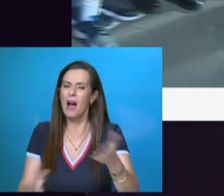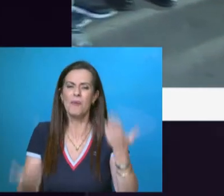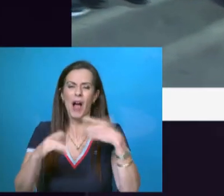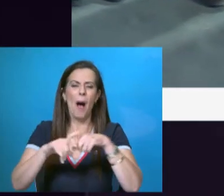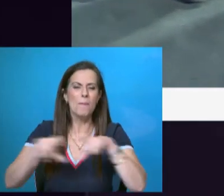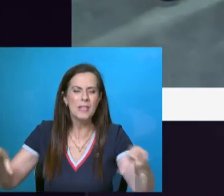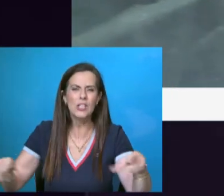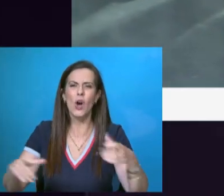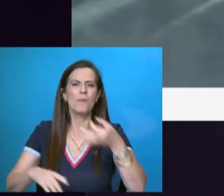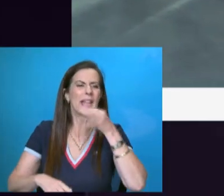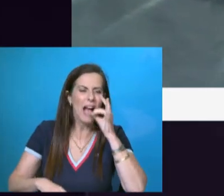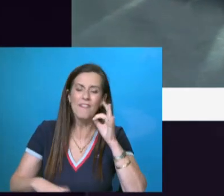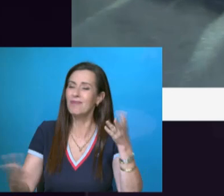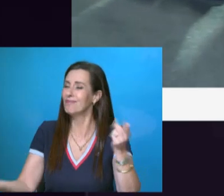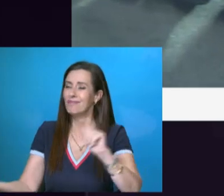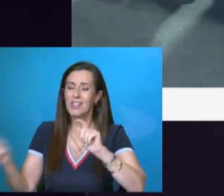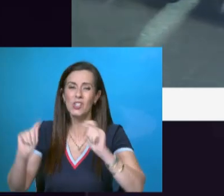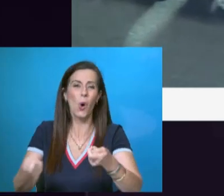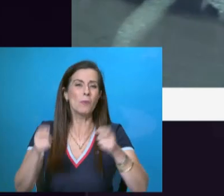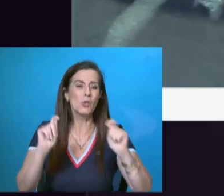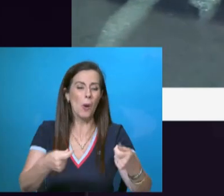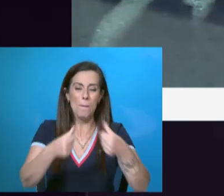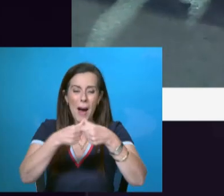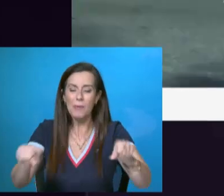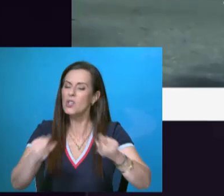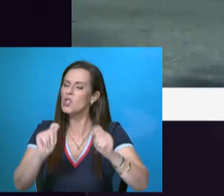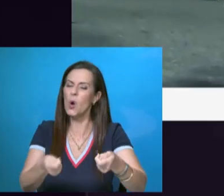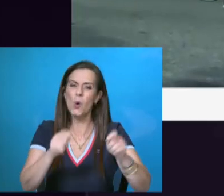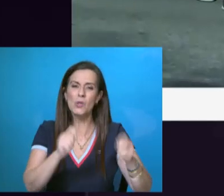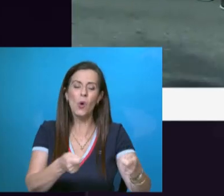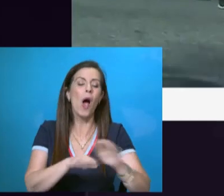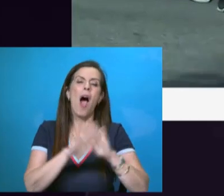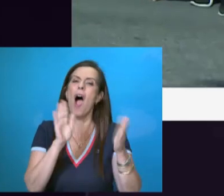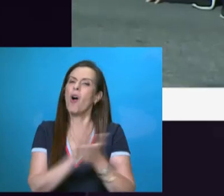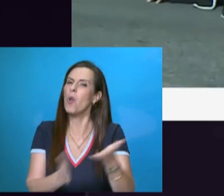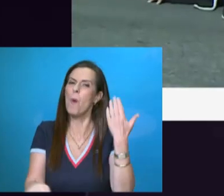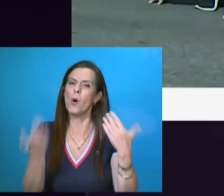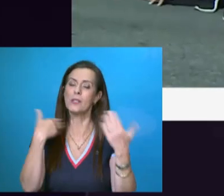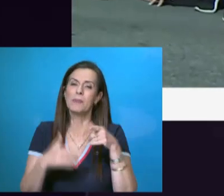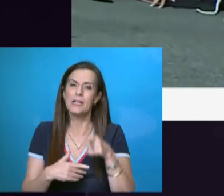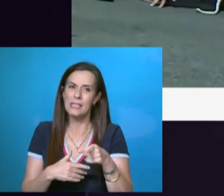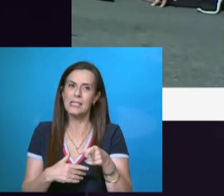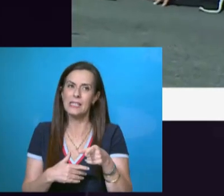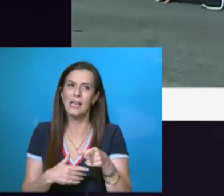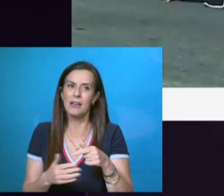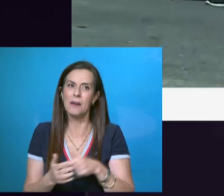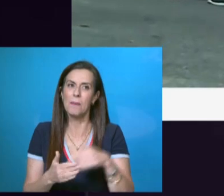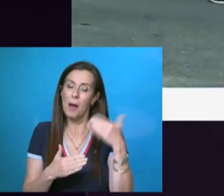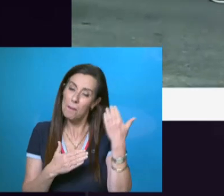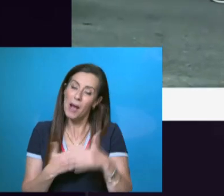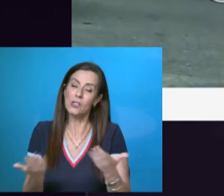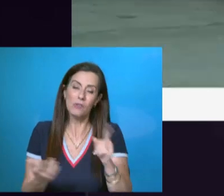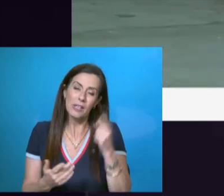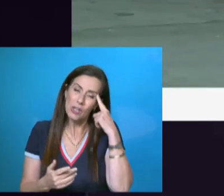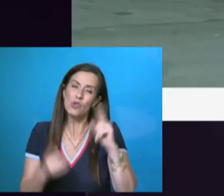הקפה והאזורים של הרישום והמדבקות ועוד מעט גם מכונות הביטחון. אין ספק שהדבר הזה גם ייקב בסופו של דבר, למרות שזה היה צפוי